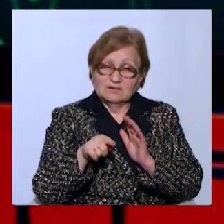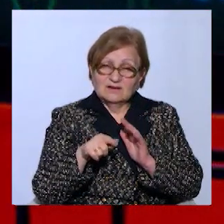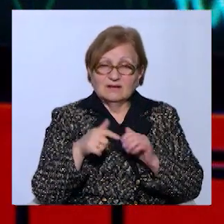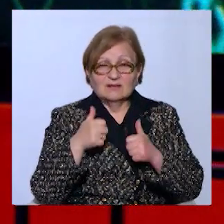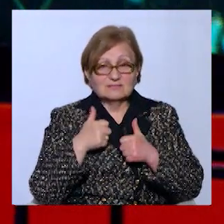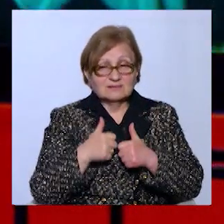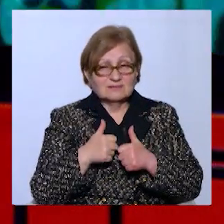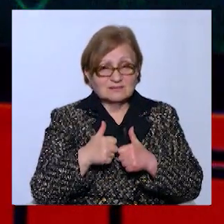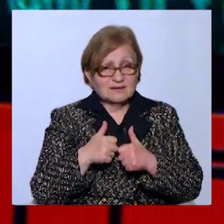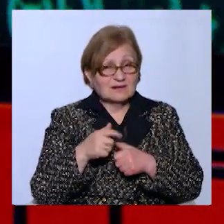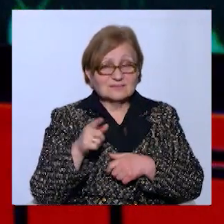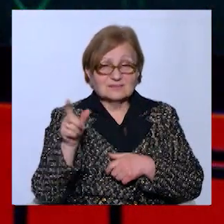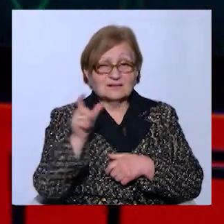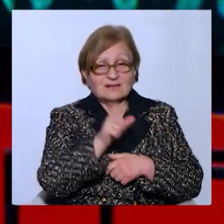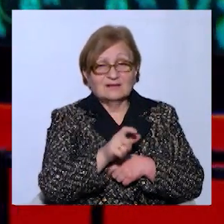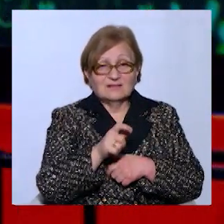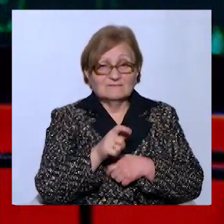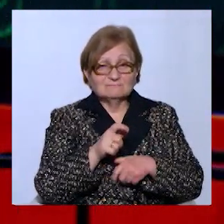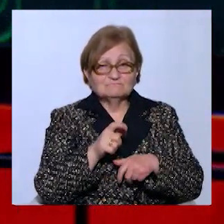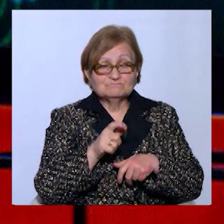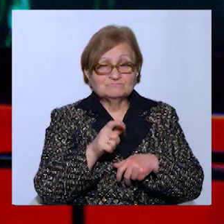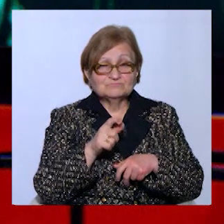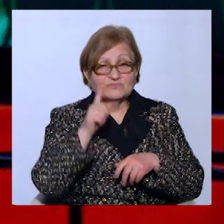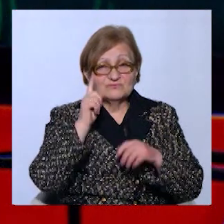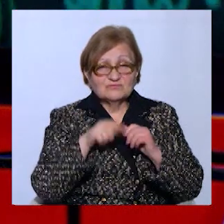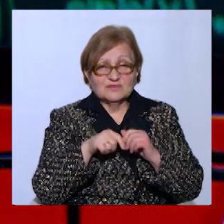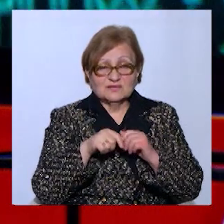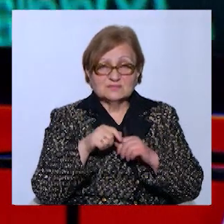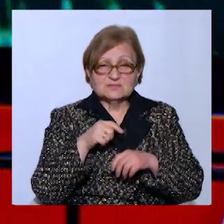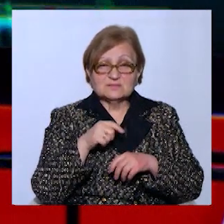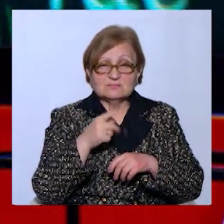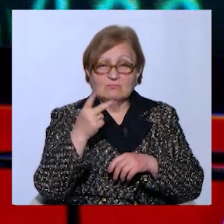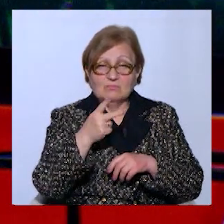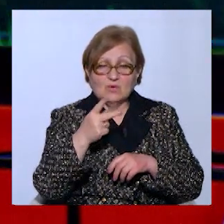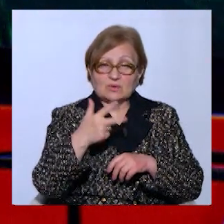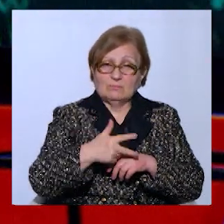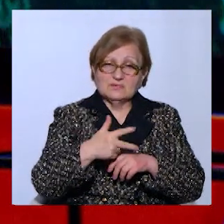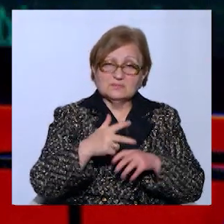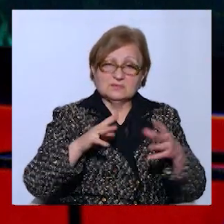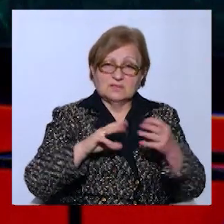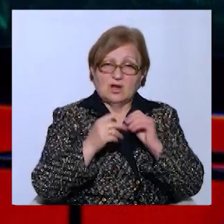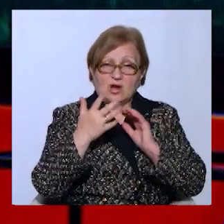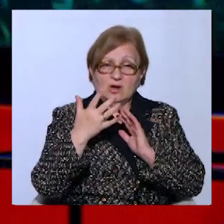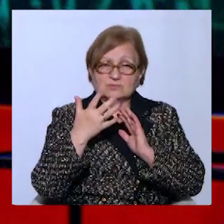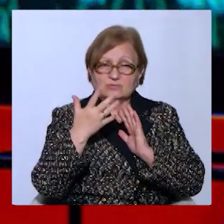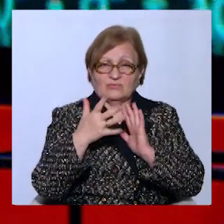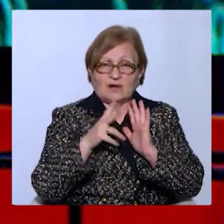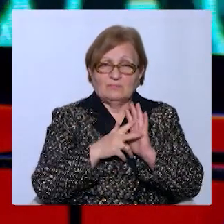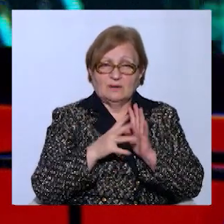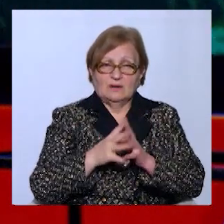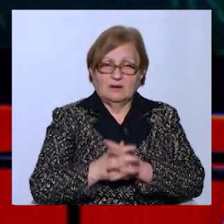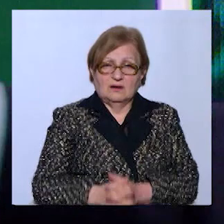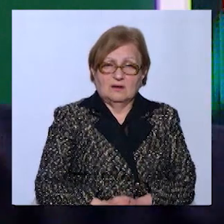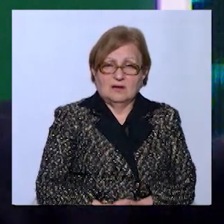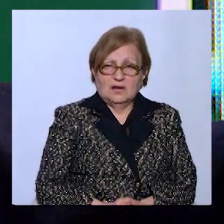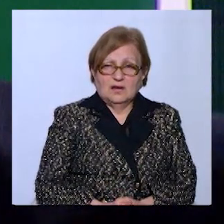კარგია განტოლება. განტოლები ცოდნა და ვიცი რომ მეორეს და მესამეს ჯამი არის 52. აი